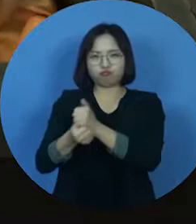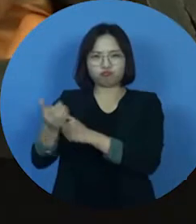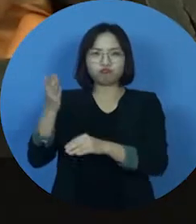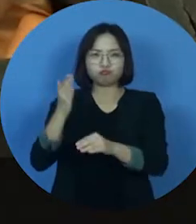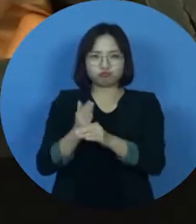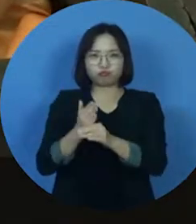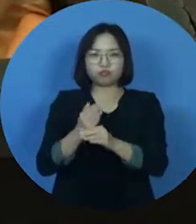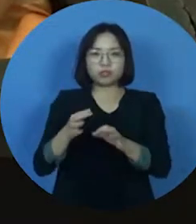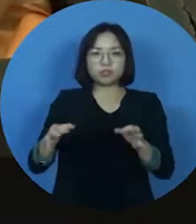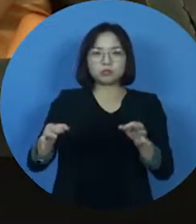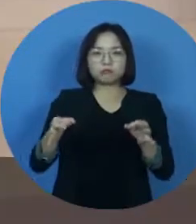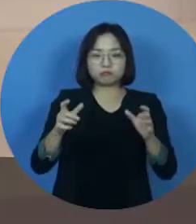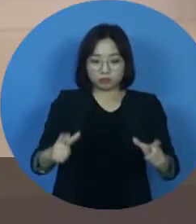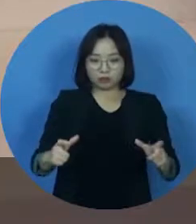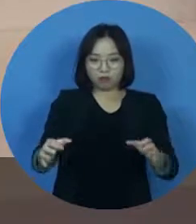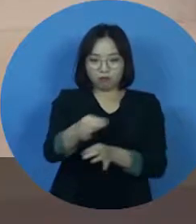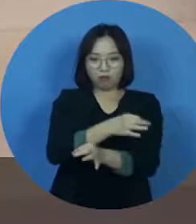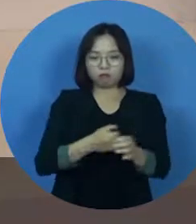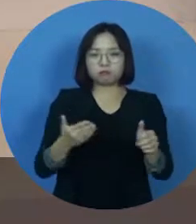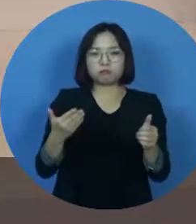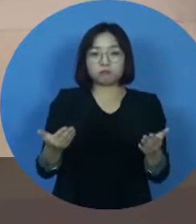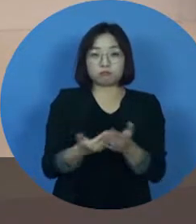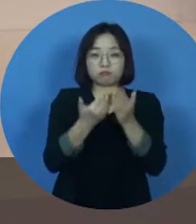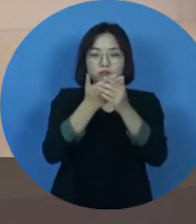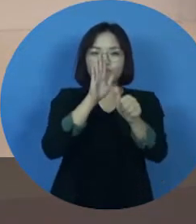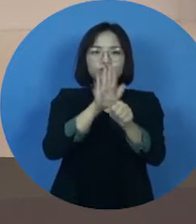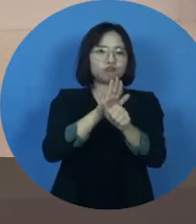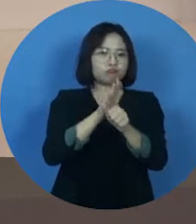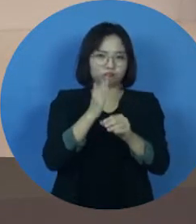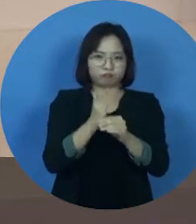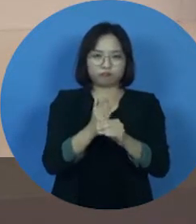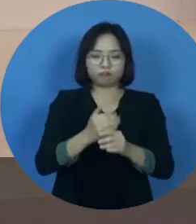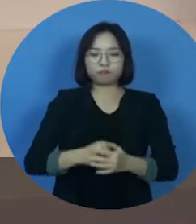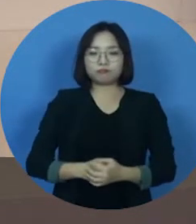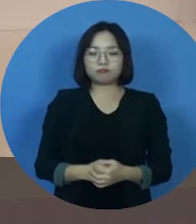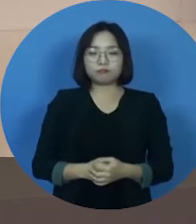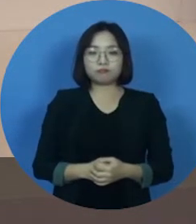이상에 수출하고 있어 농가 소득 증대와 지역 경제 활성화에 크게 기여하고 있습니다.